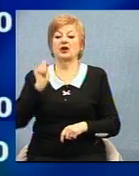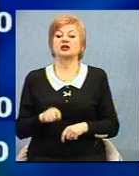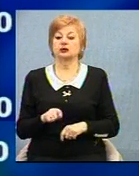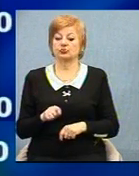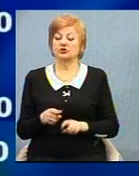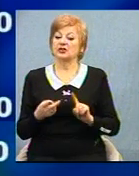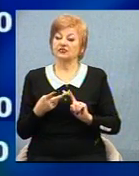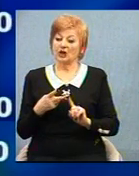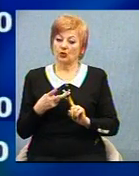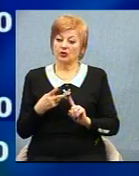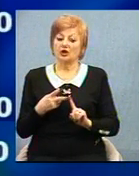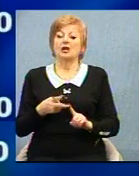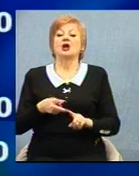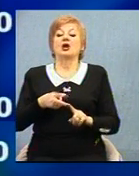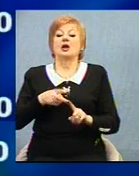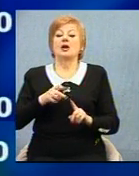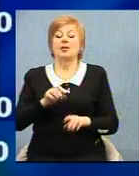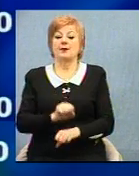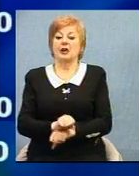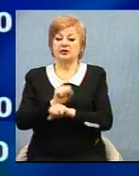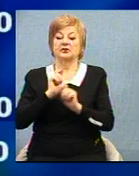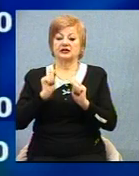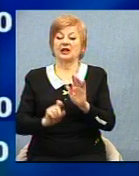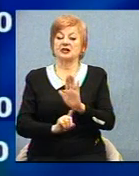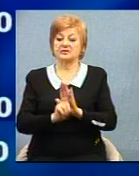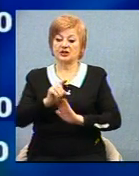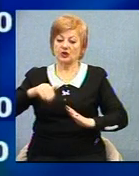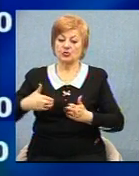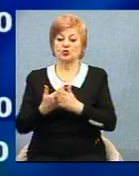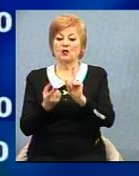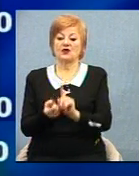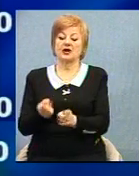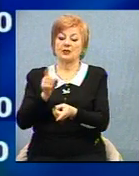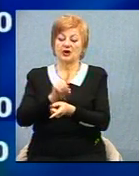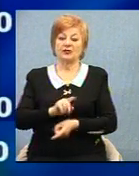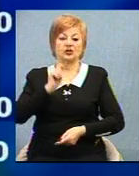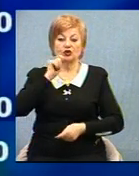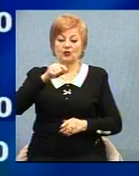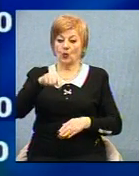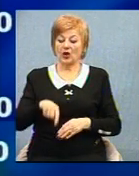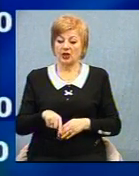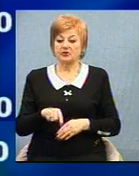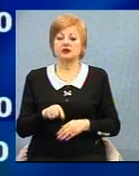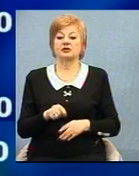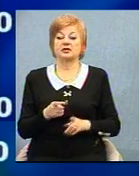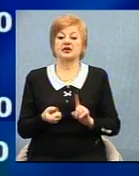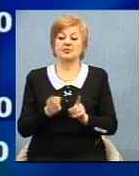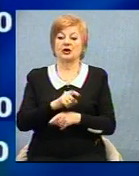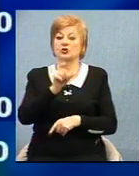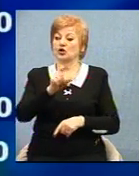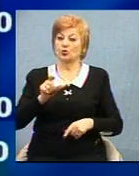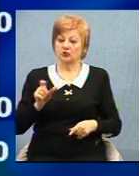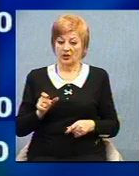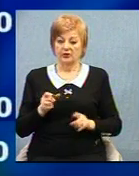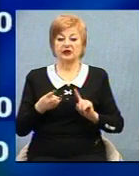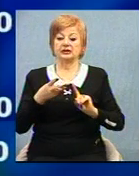Другий варіант. Майдан дав старт новим перетворенням в країні і змінив самих українців.